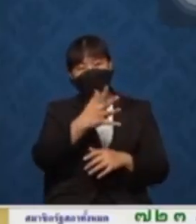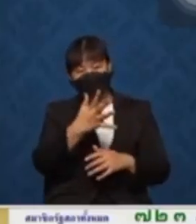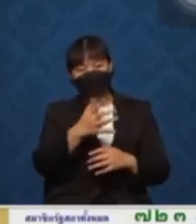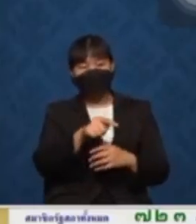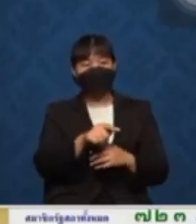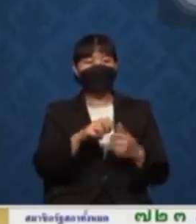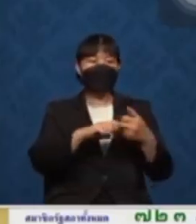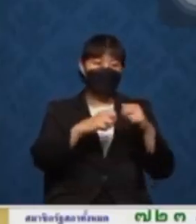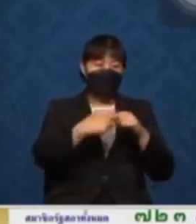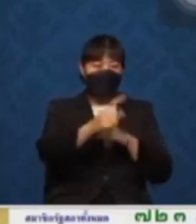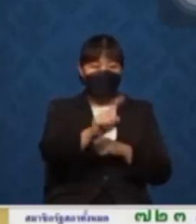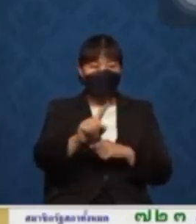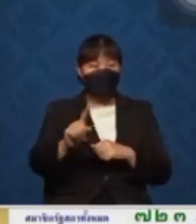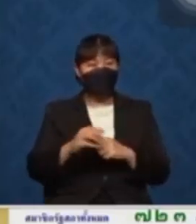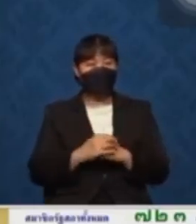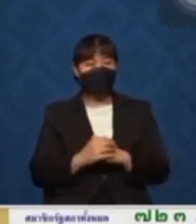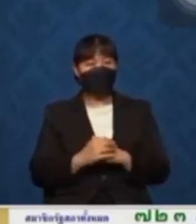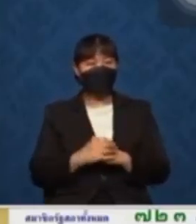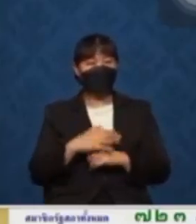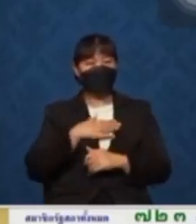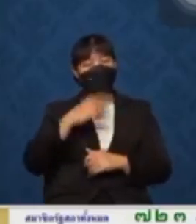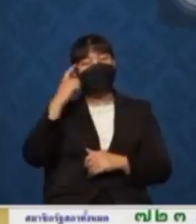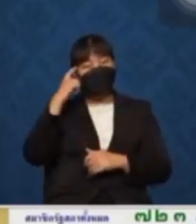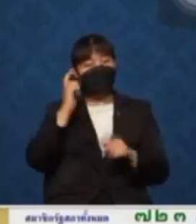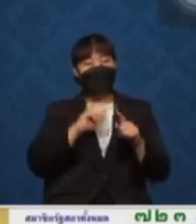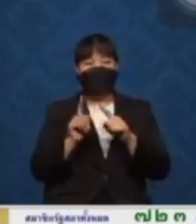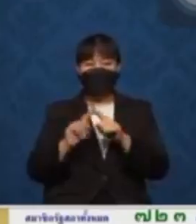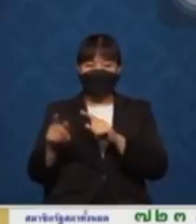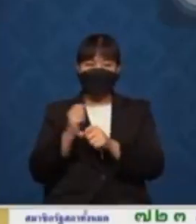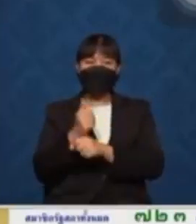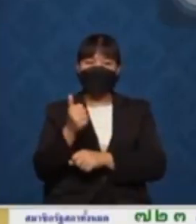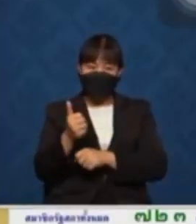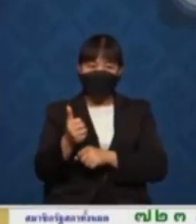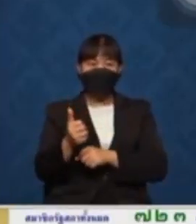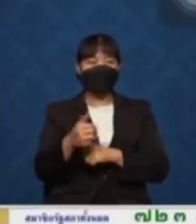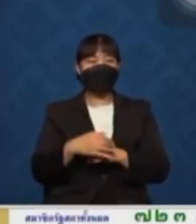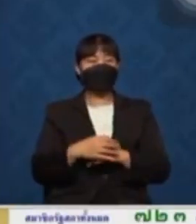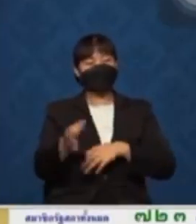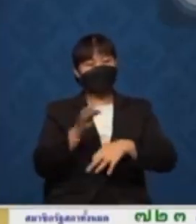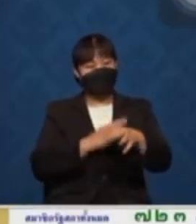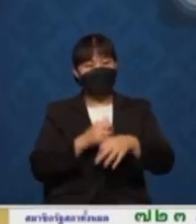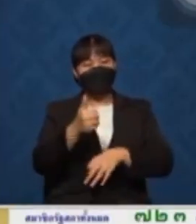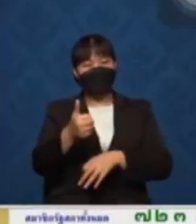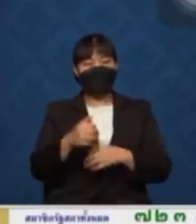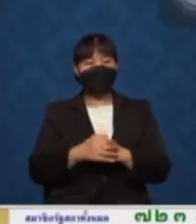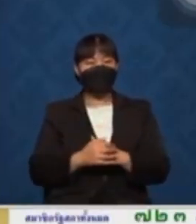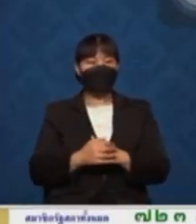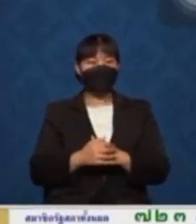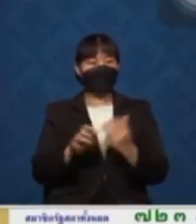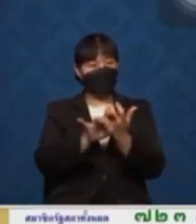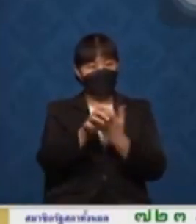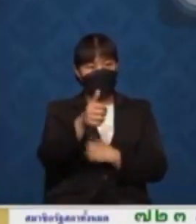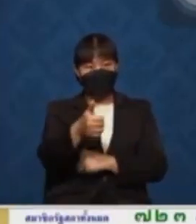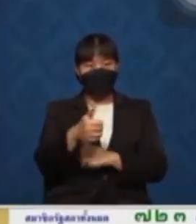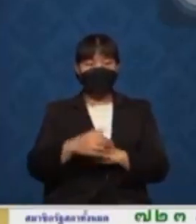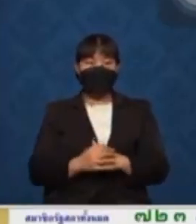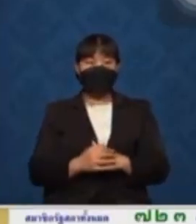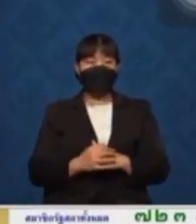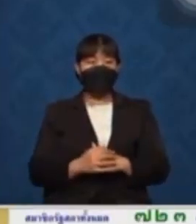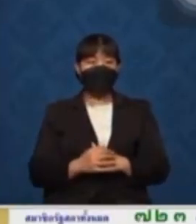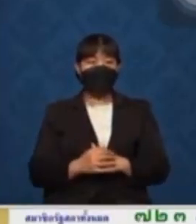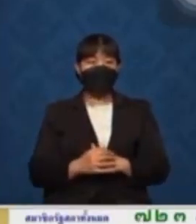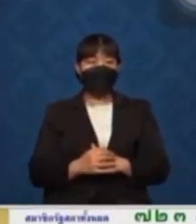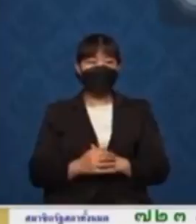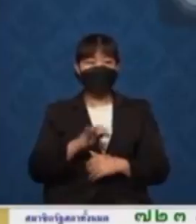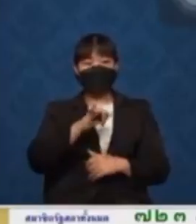ประกันเลยครับว่าเรามีกลไกอื่นที่สามารถมาทดแทนได้และเผลอๆอาจจะมีประสิทธิภาพมากกว่าด้วยซ้ำ บางท่านที่กังวลนะครับว่